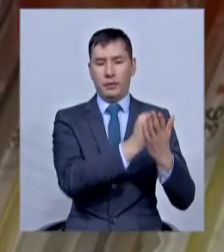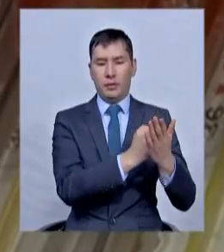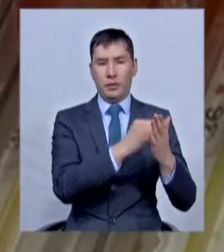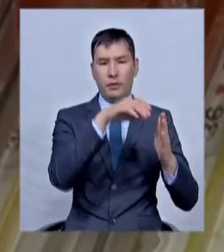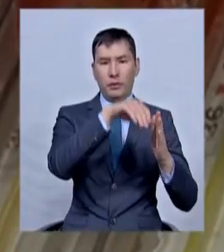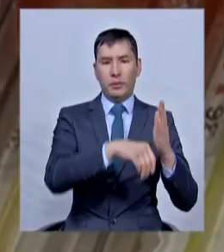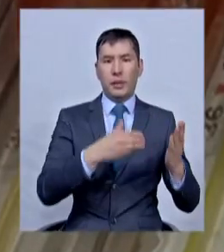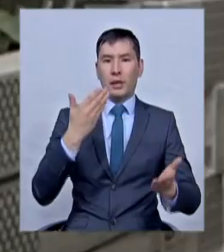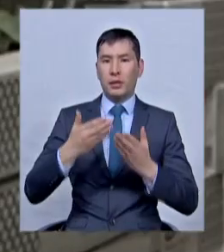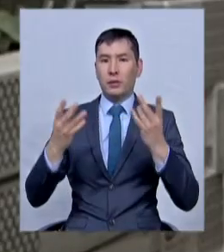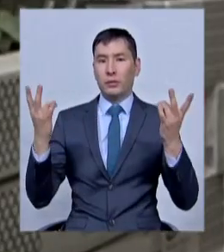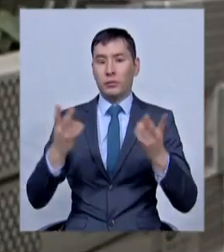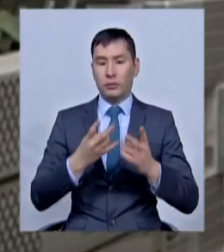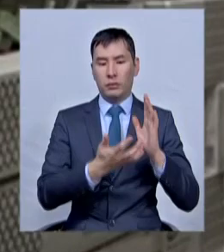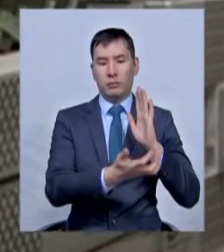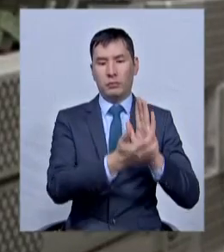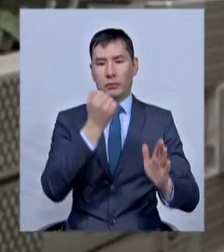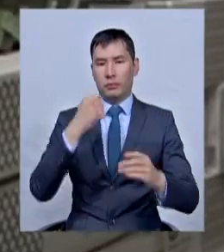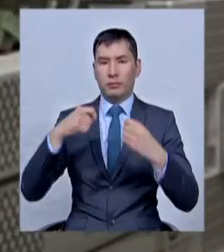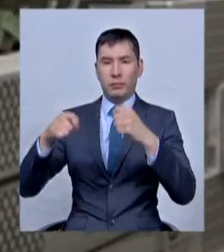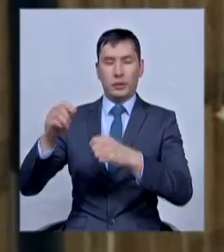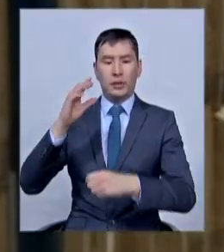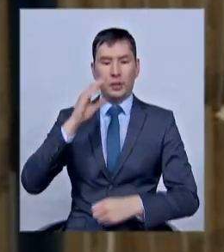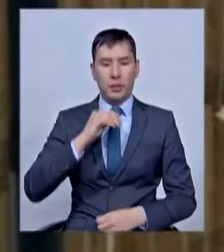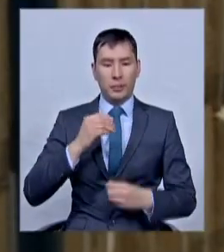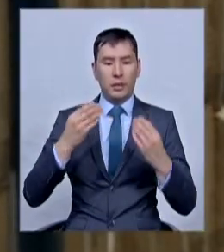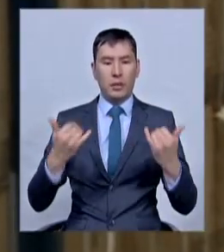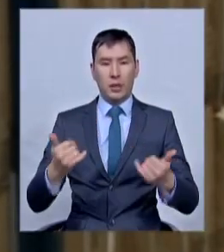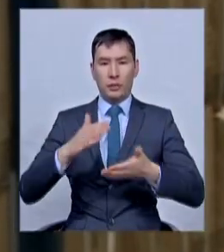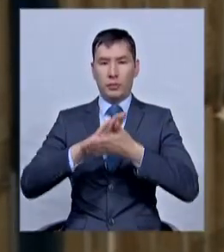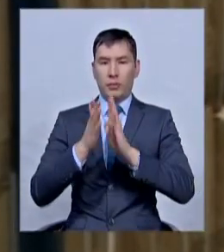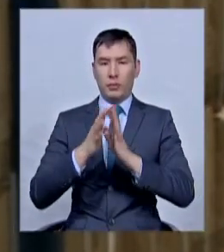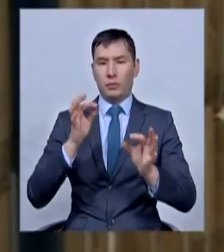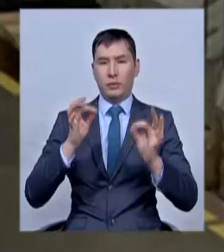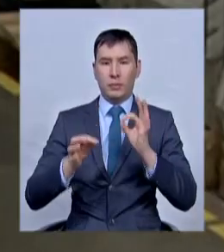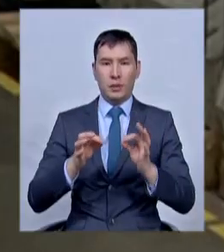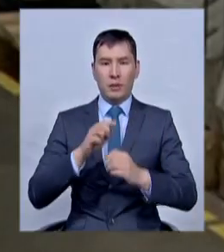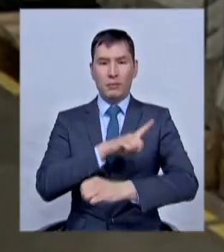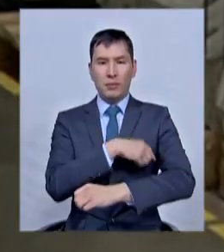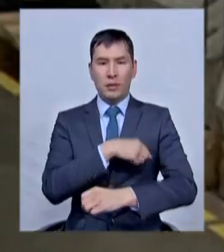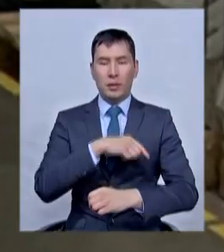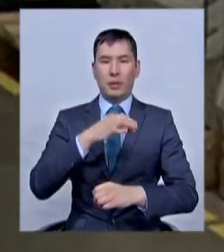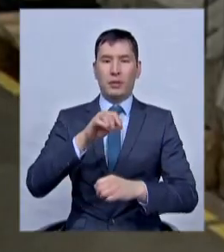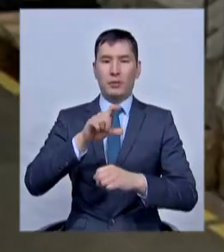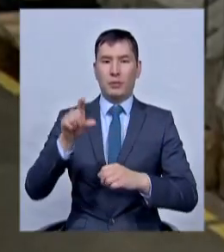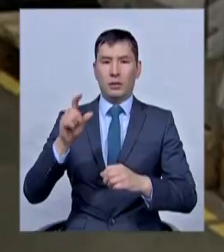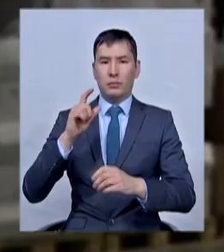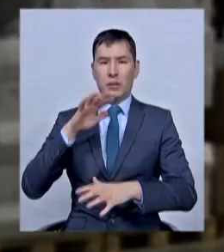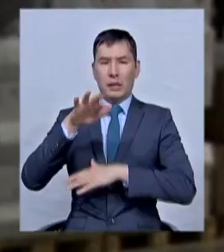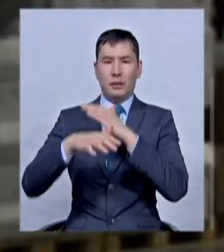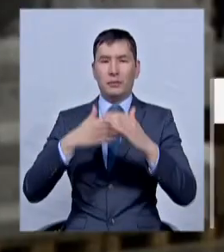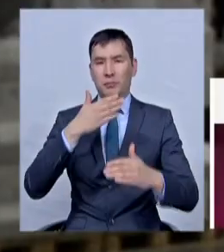ішінен қажетті дәрі-дәрмек нарыққа шығарылатын болады. Дегенмен қазір жағдай тұрақты. Дәріханалар мен емханаларға күнделікті мониторинг жүргізіліп